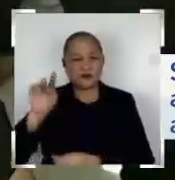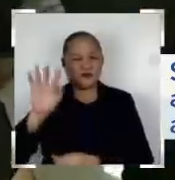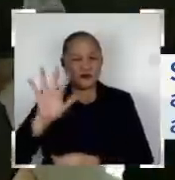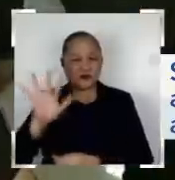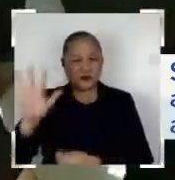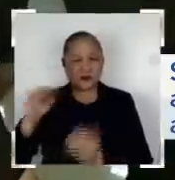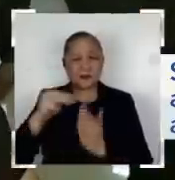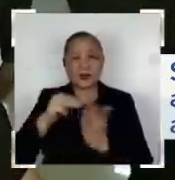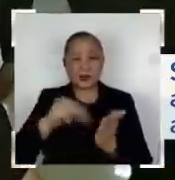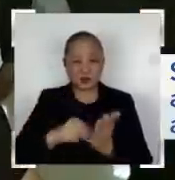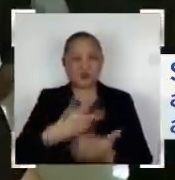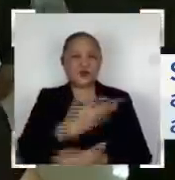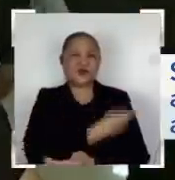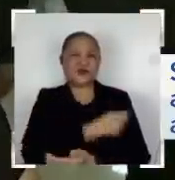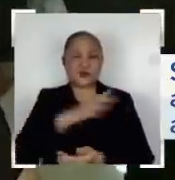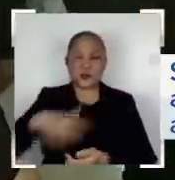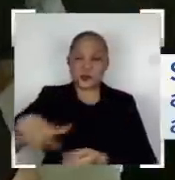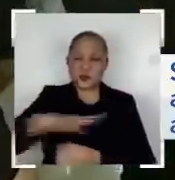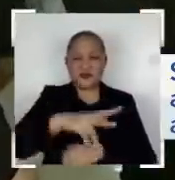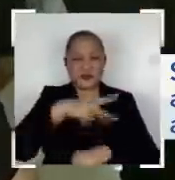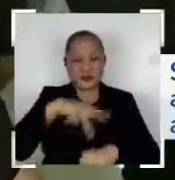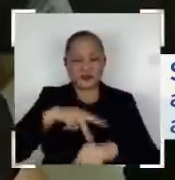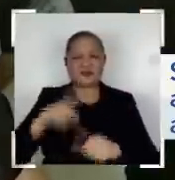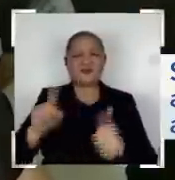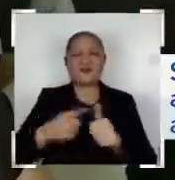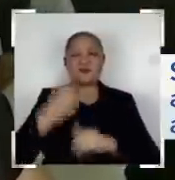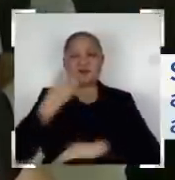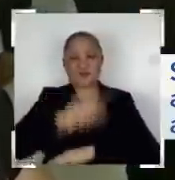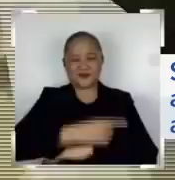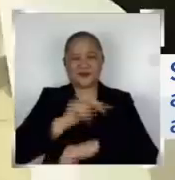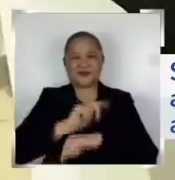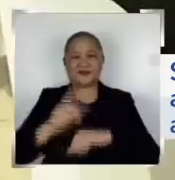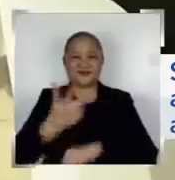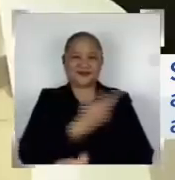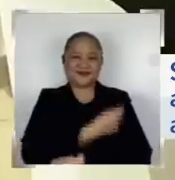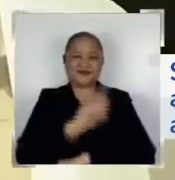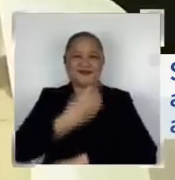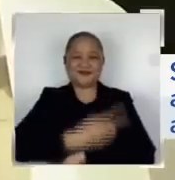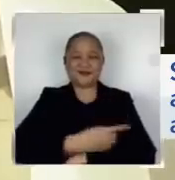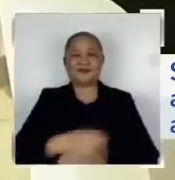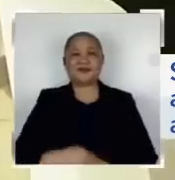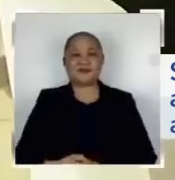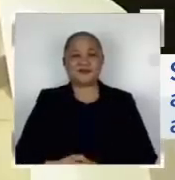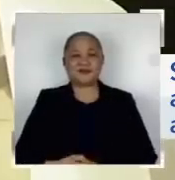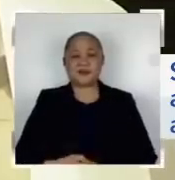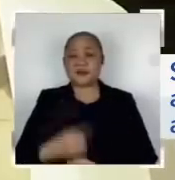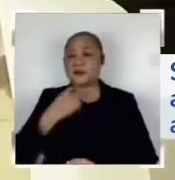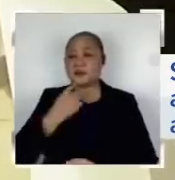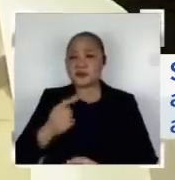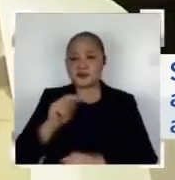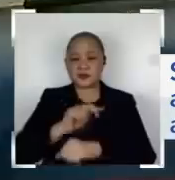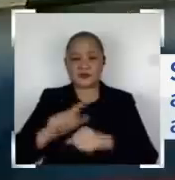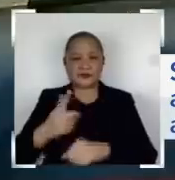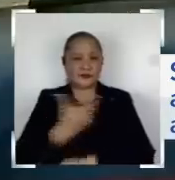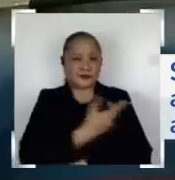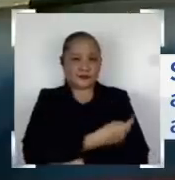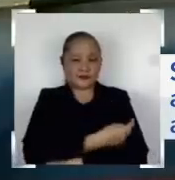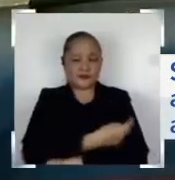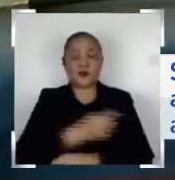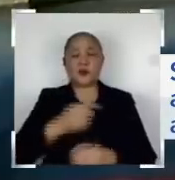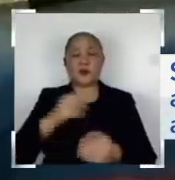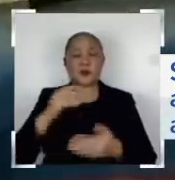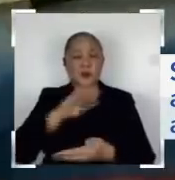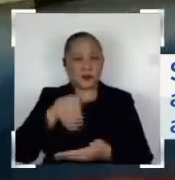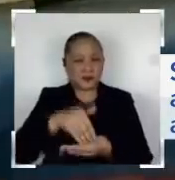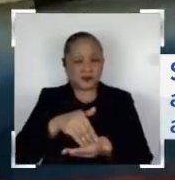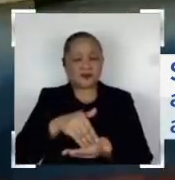sa buong bansa sa unang araw ng National Vaccination Day kahapon. Ayon sa National Vaccination Operations Center, pumasok sa